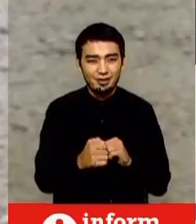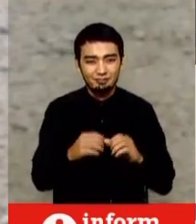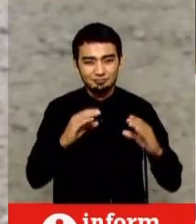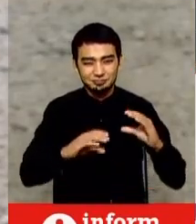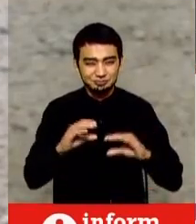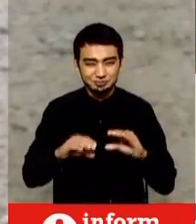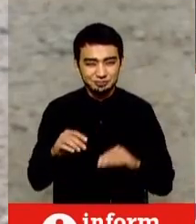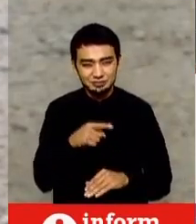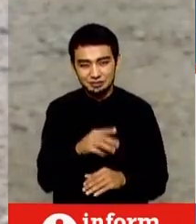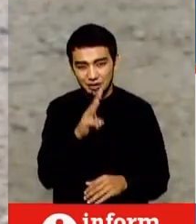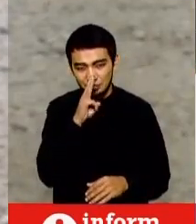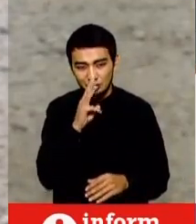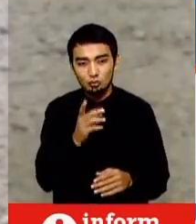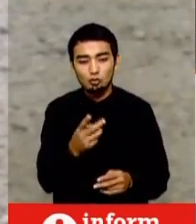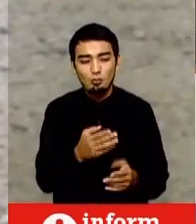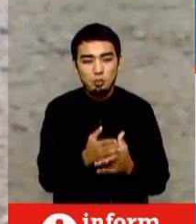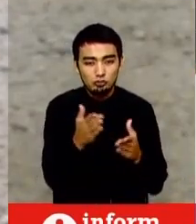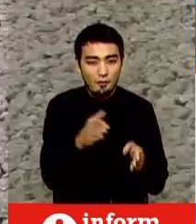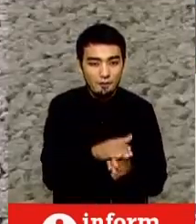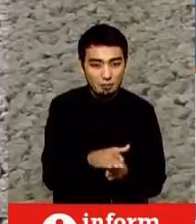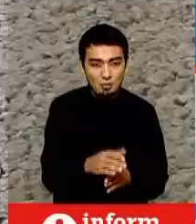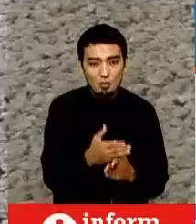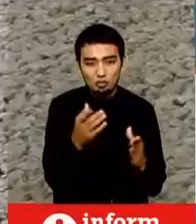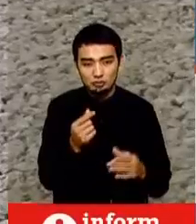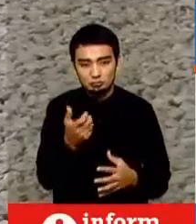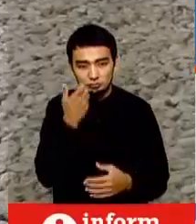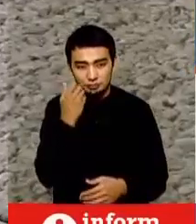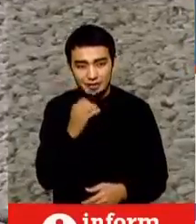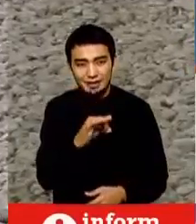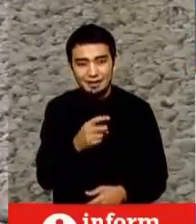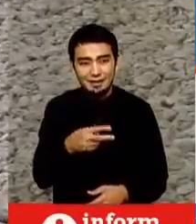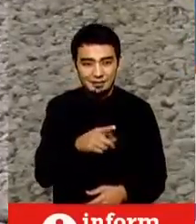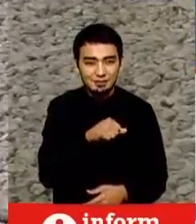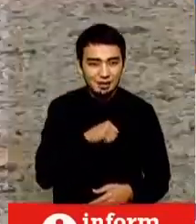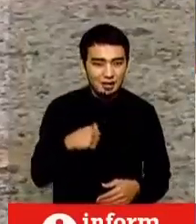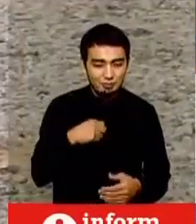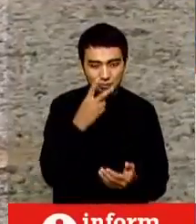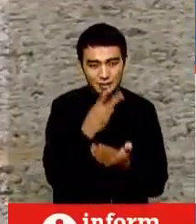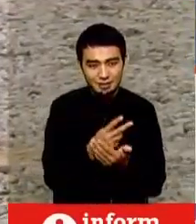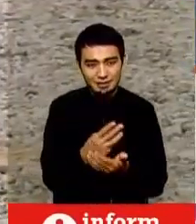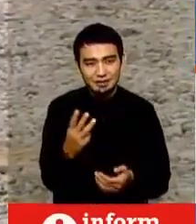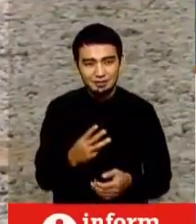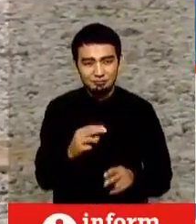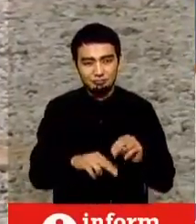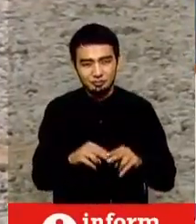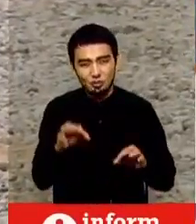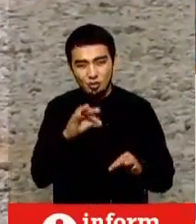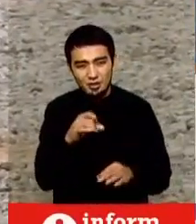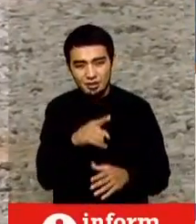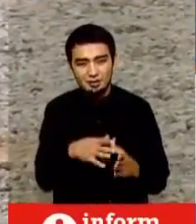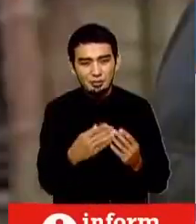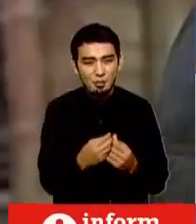зарплата сдельная. Чем больше выполнит, тем больше денег получит. Илья Кононенко сам представляет третье поколение строителей. В их большой